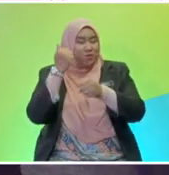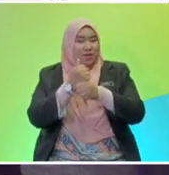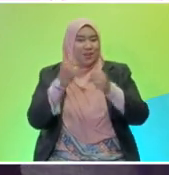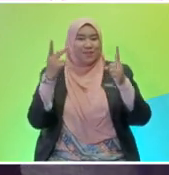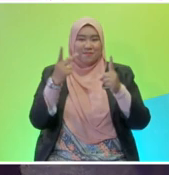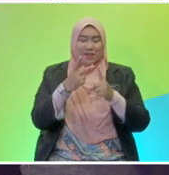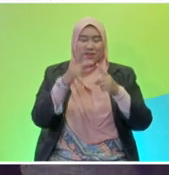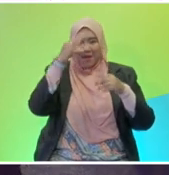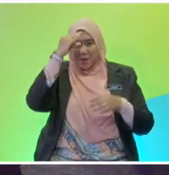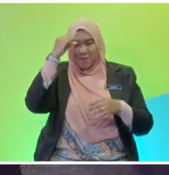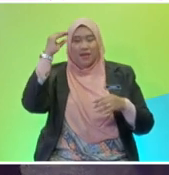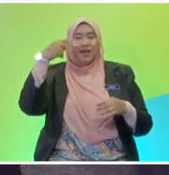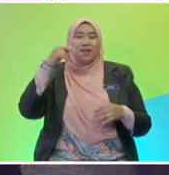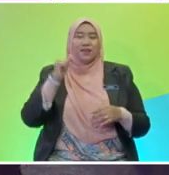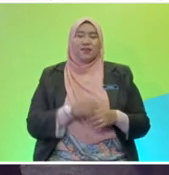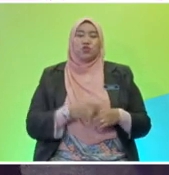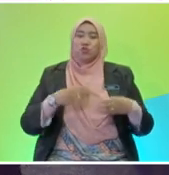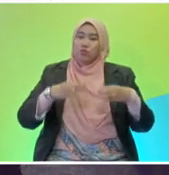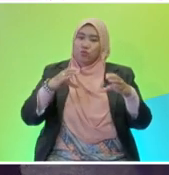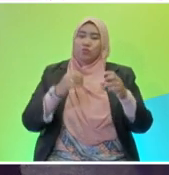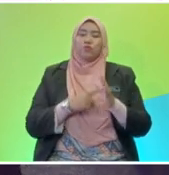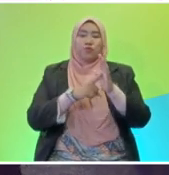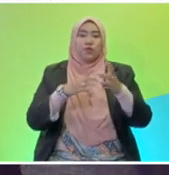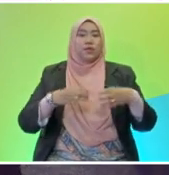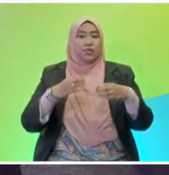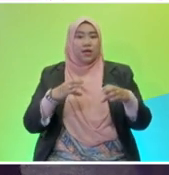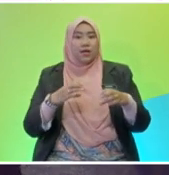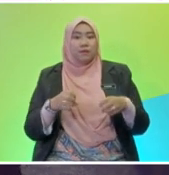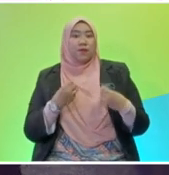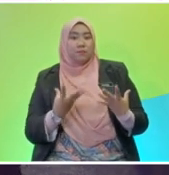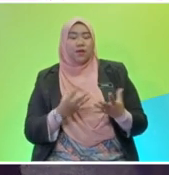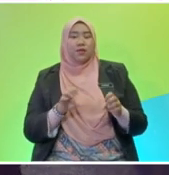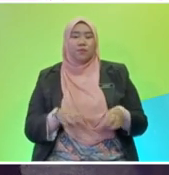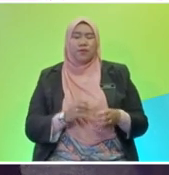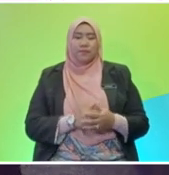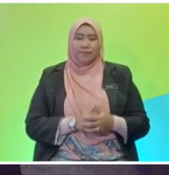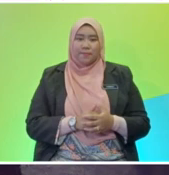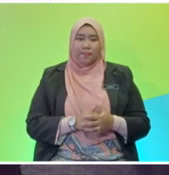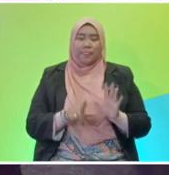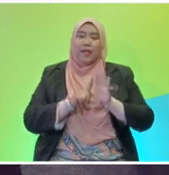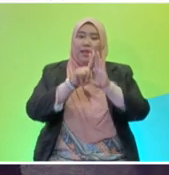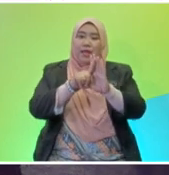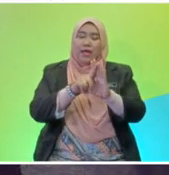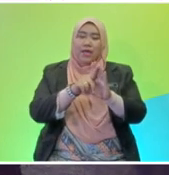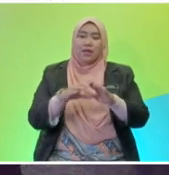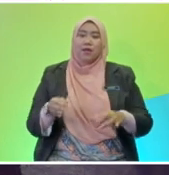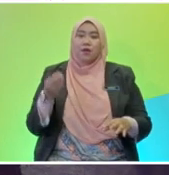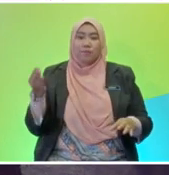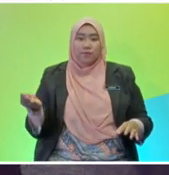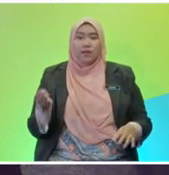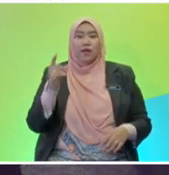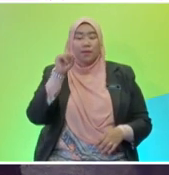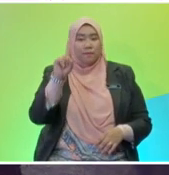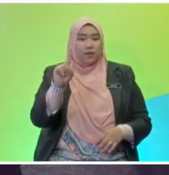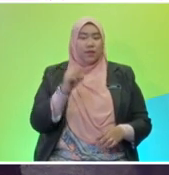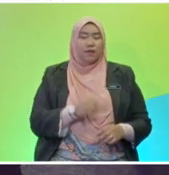juga macam Mana permainannya gila saya ini Oke kita lihat eee objek yang pertama yang berbentuk bulat berwarna